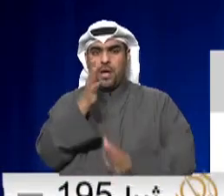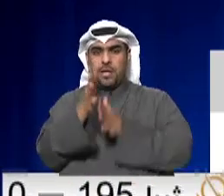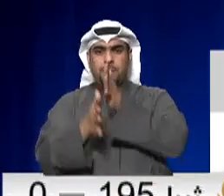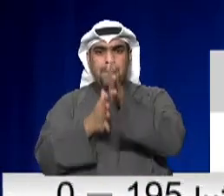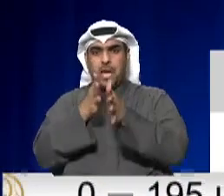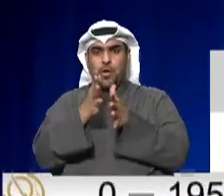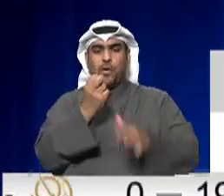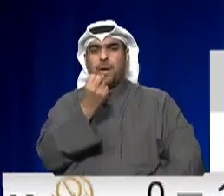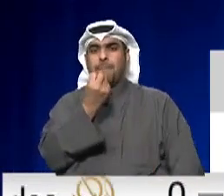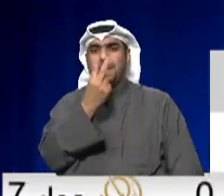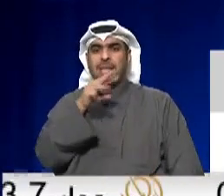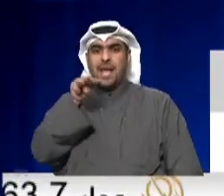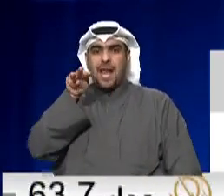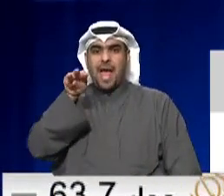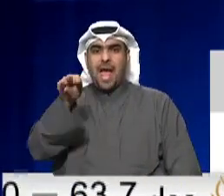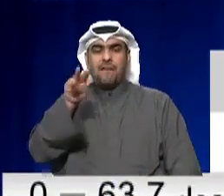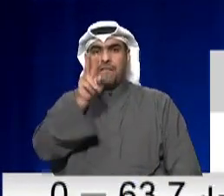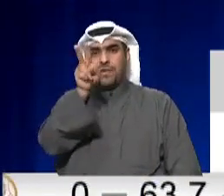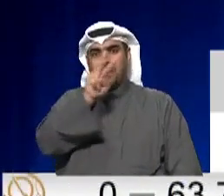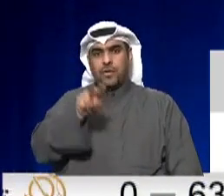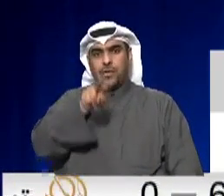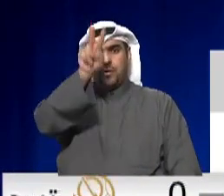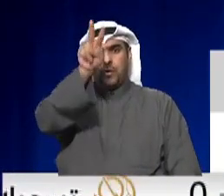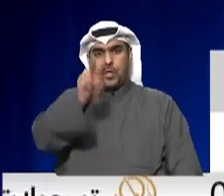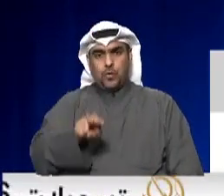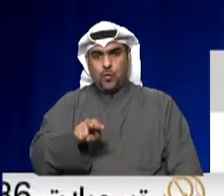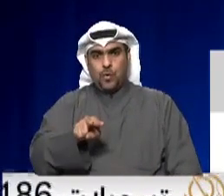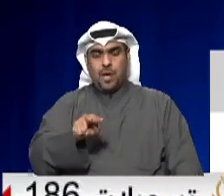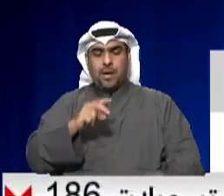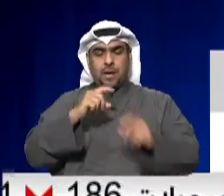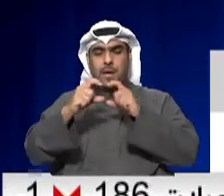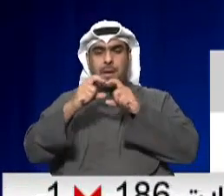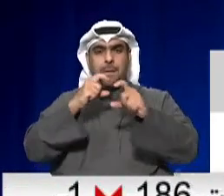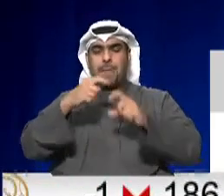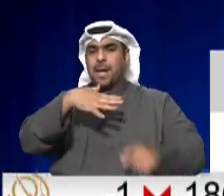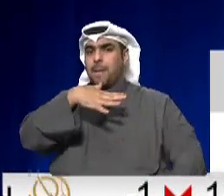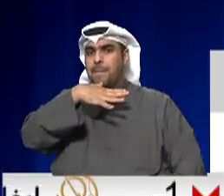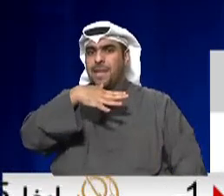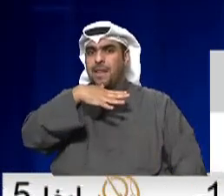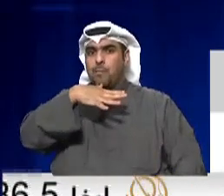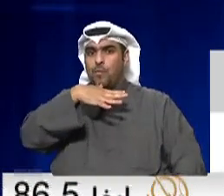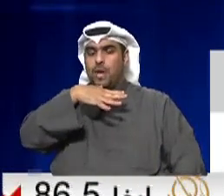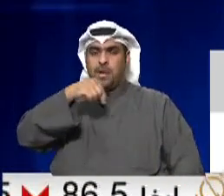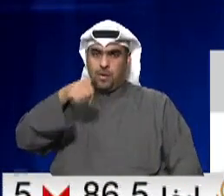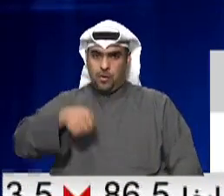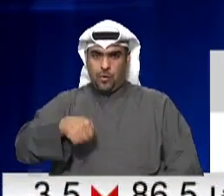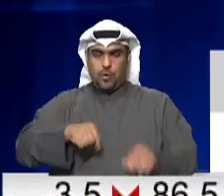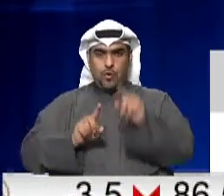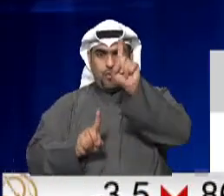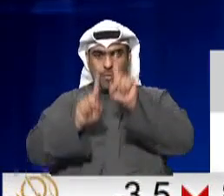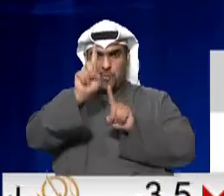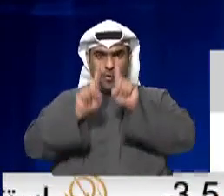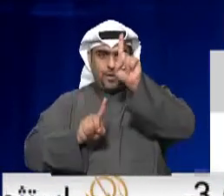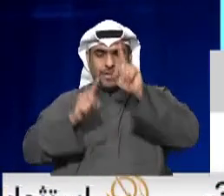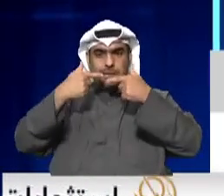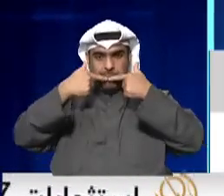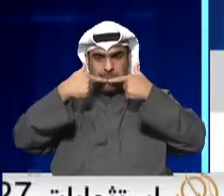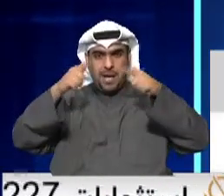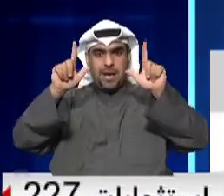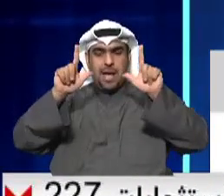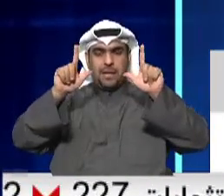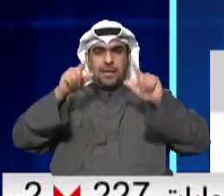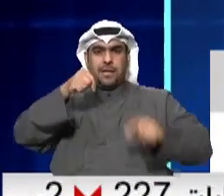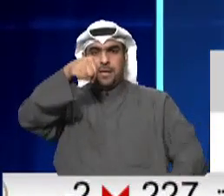الف واضاف بيتك في صاح الله على الموقع الالكتروني لبورصه الكويت اليوم انه لا يترتب على هذا